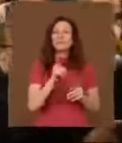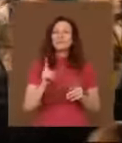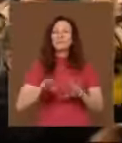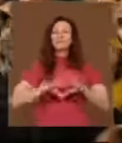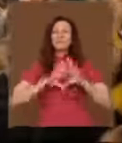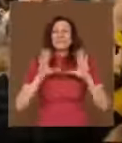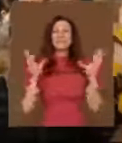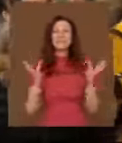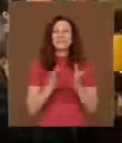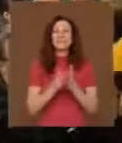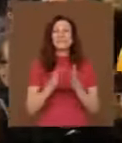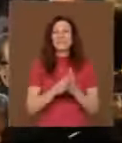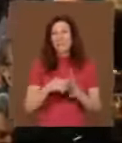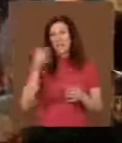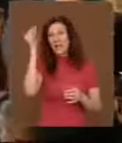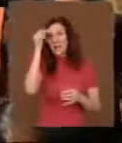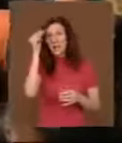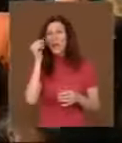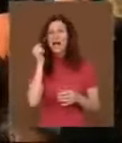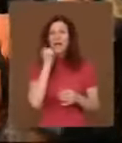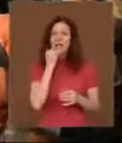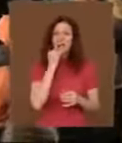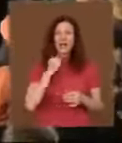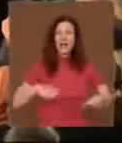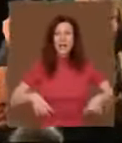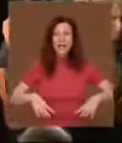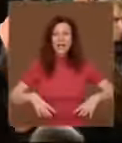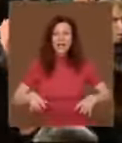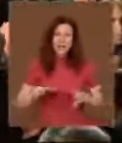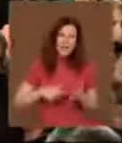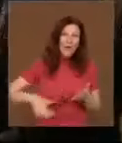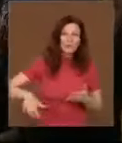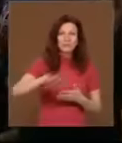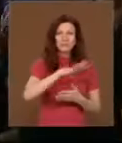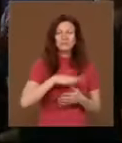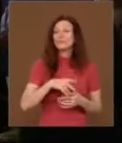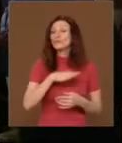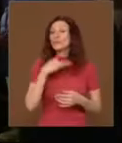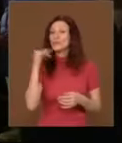във всички епархии, всички енории на Българската православна църква.